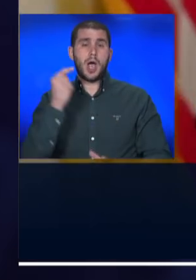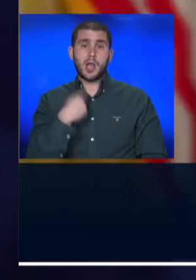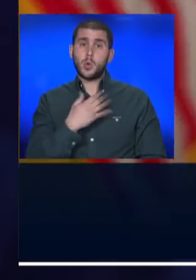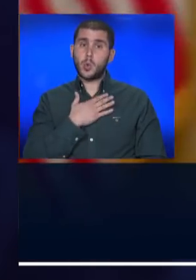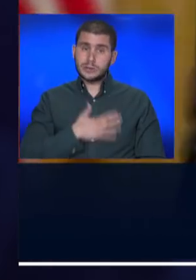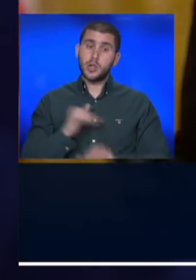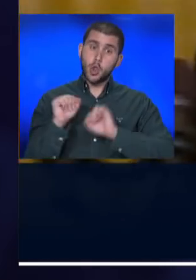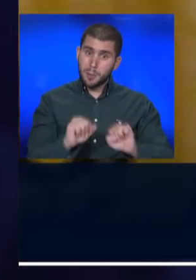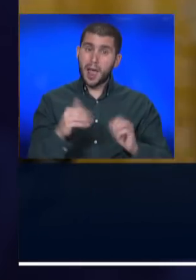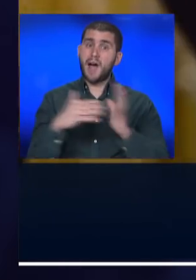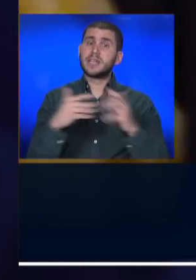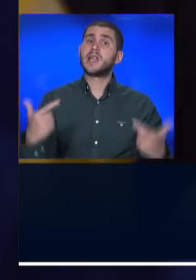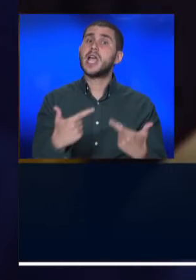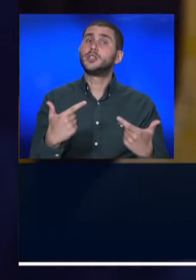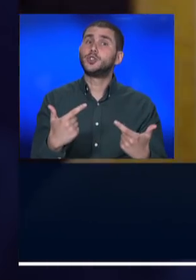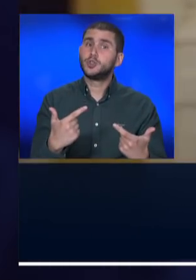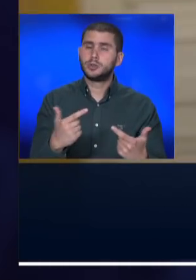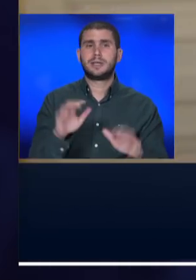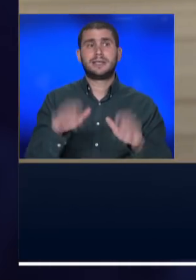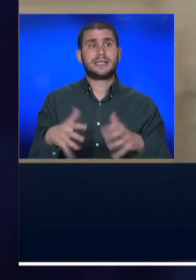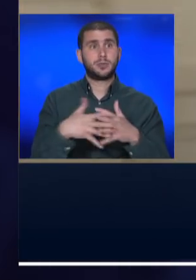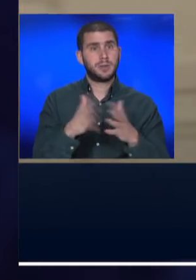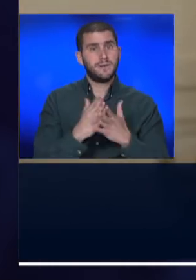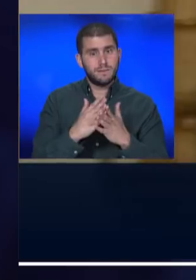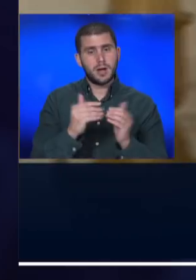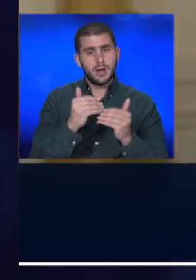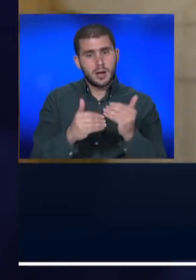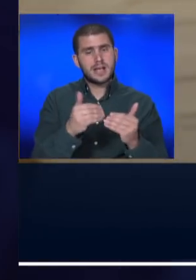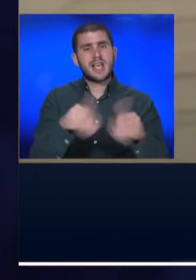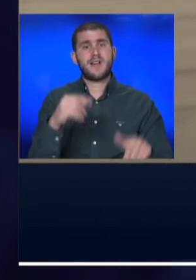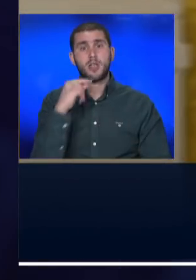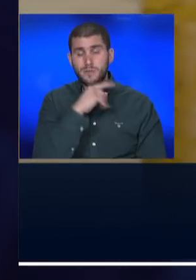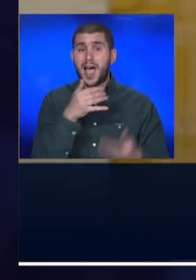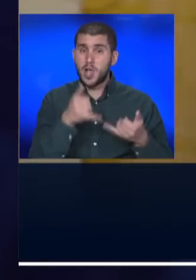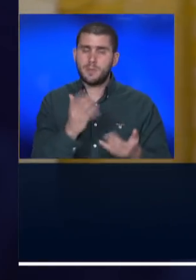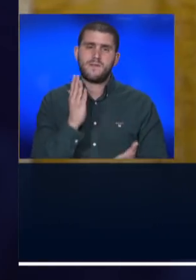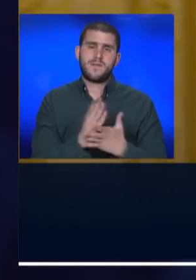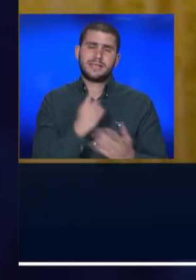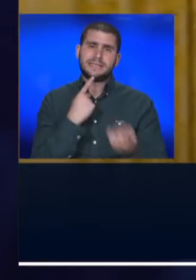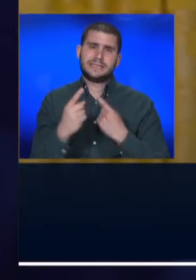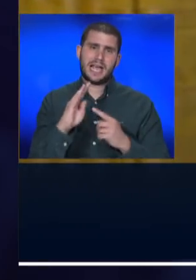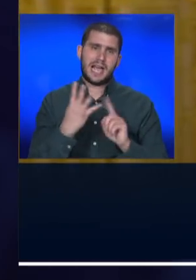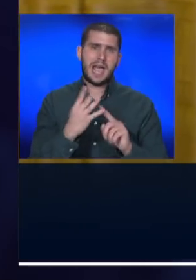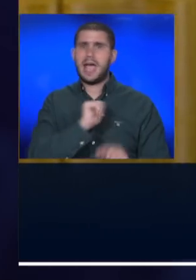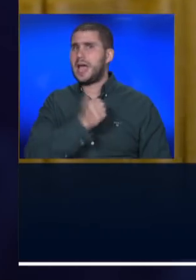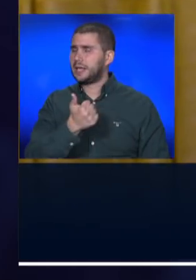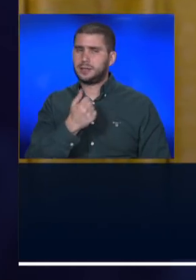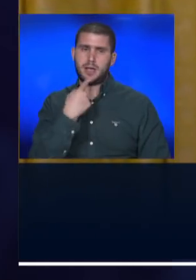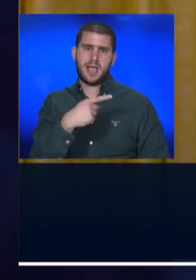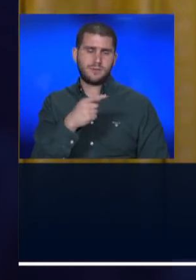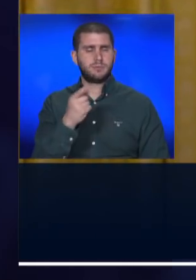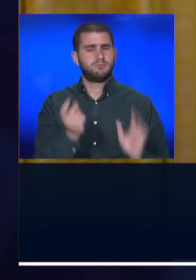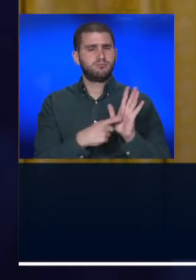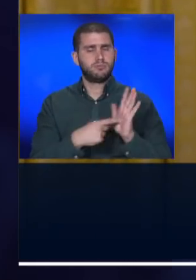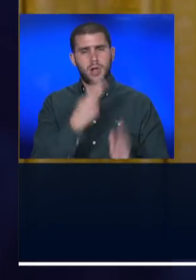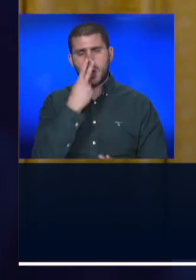אש. נשיא ארצות הברית מסרטט את הקווים האדומים, והיום באמת זה אולי השיחה עם האמירות הכי בוטות, רוצה לראות רגיעה,